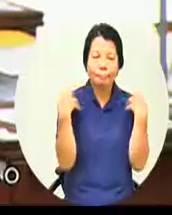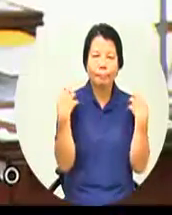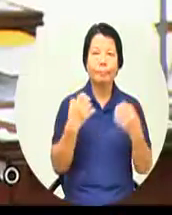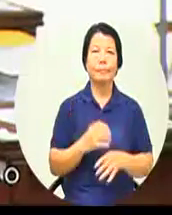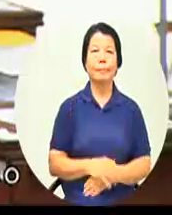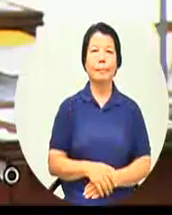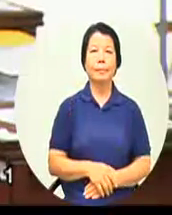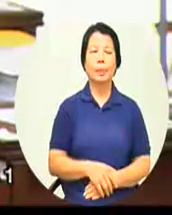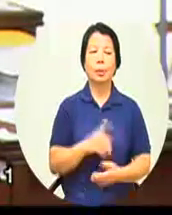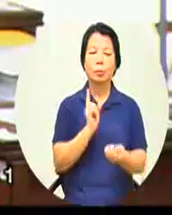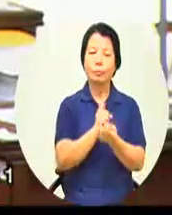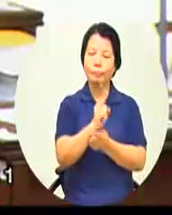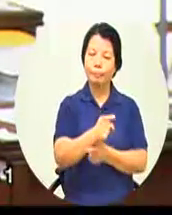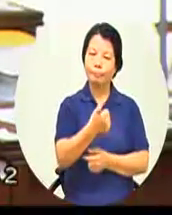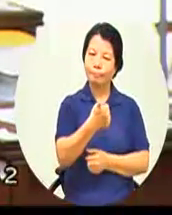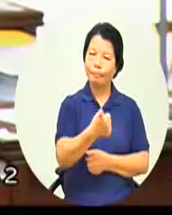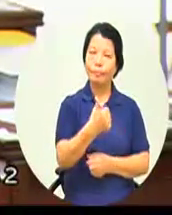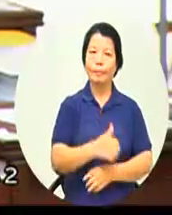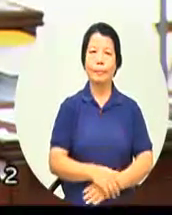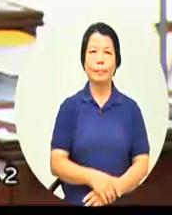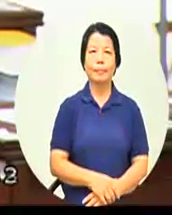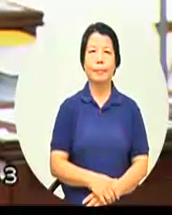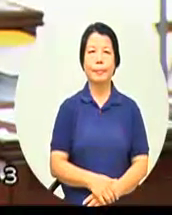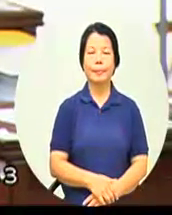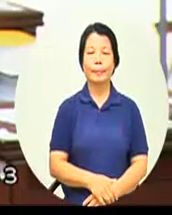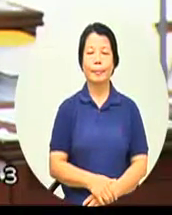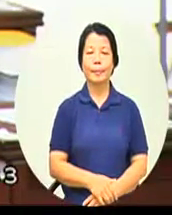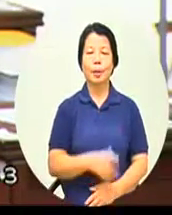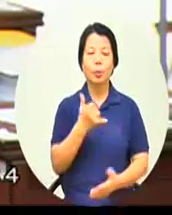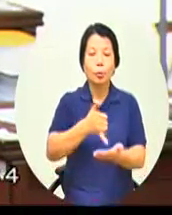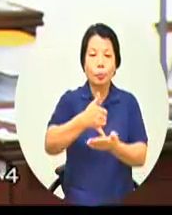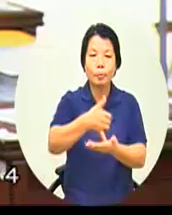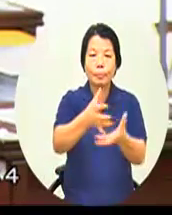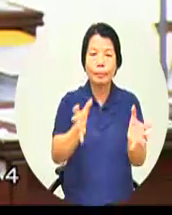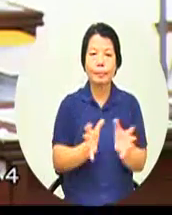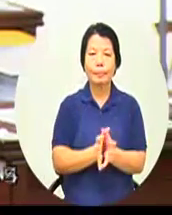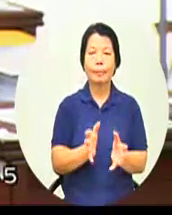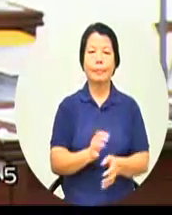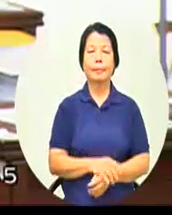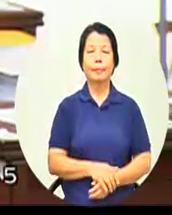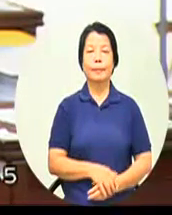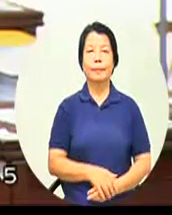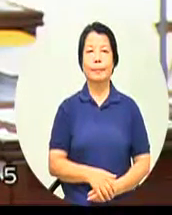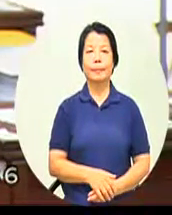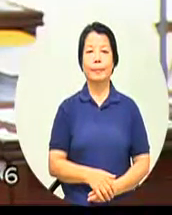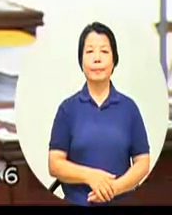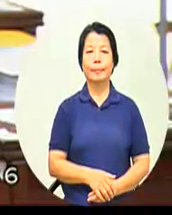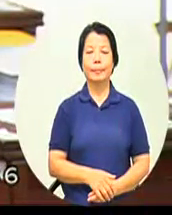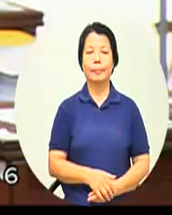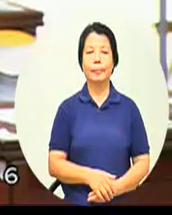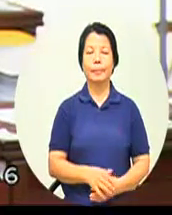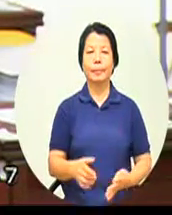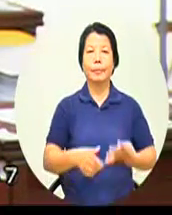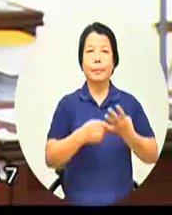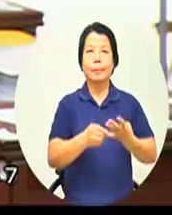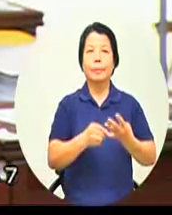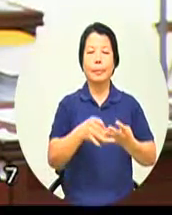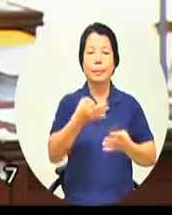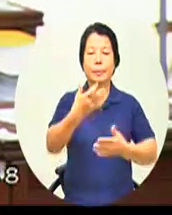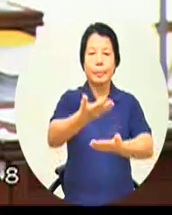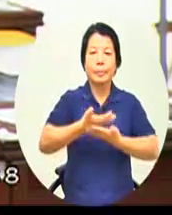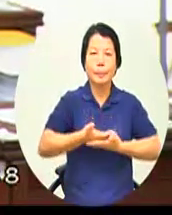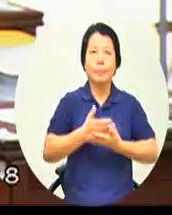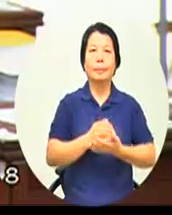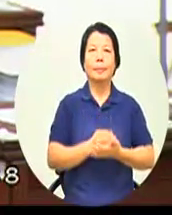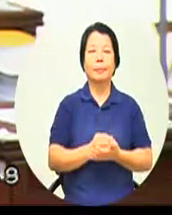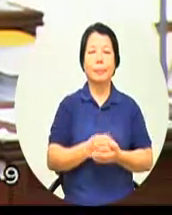觉这条真也袂歹。啊，相对嘞，就是讲较弱势嘞，吼，就是讲因这个第四代这个社会嘞，对不对？吼，拢